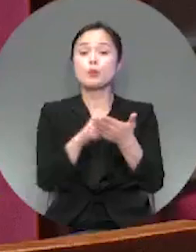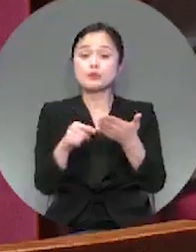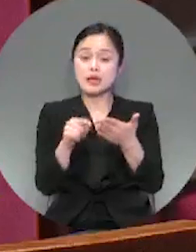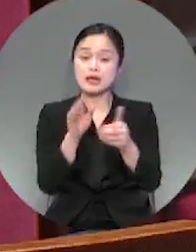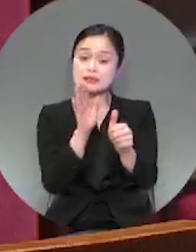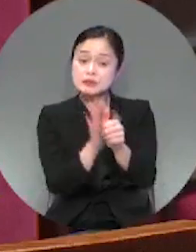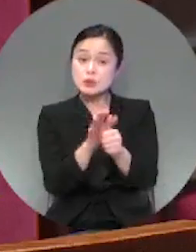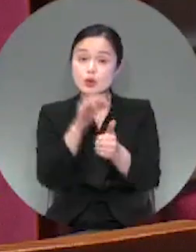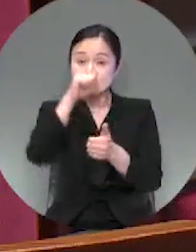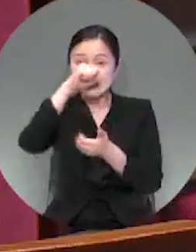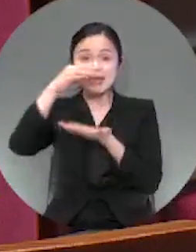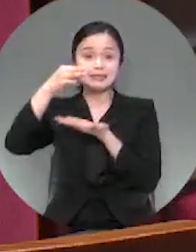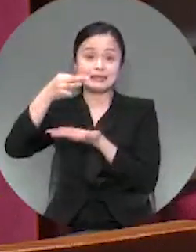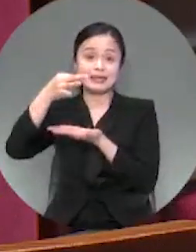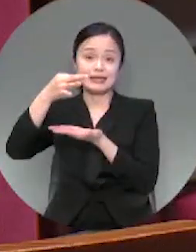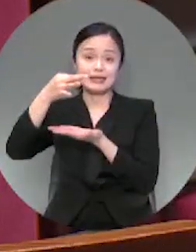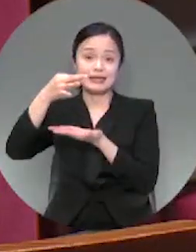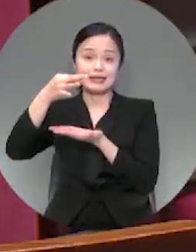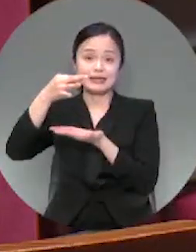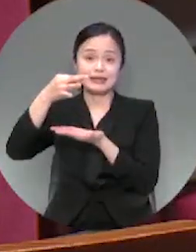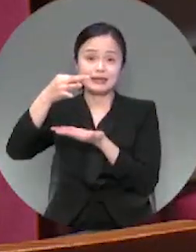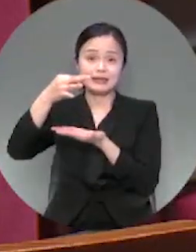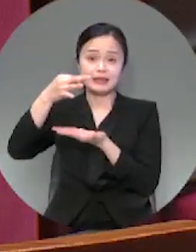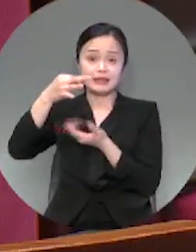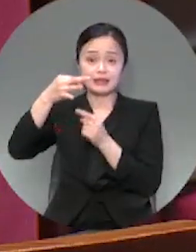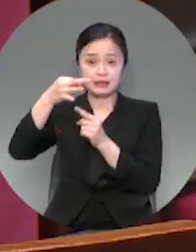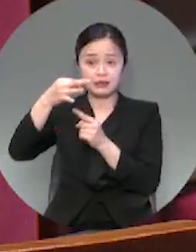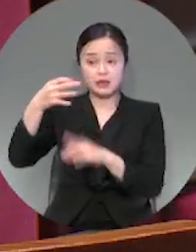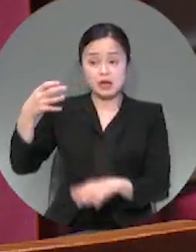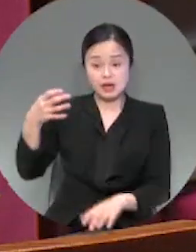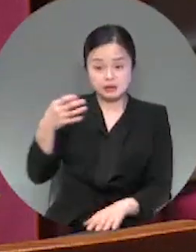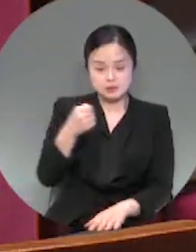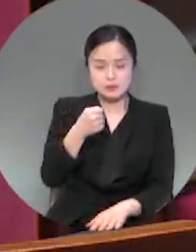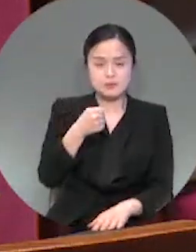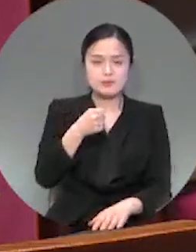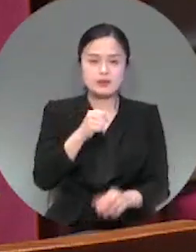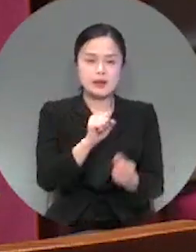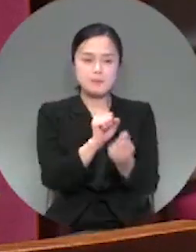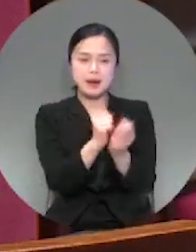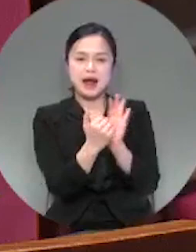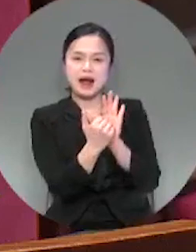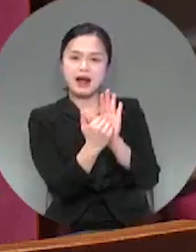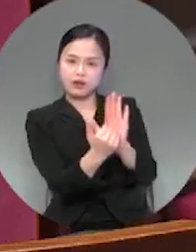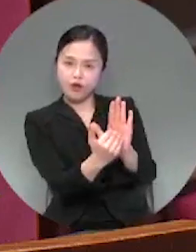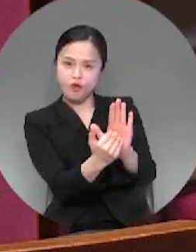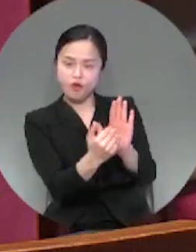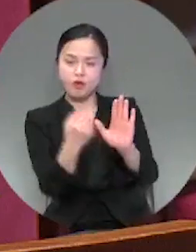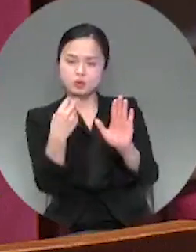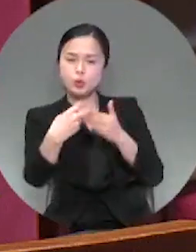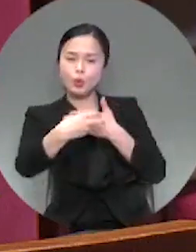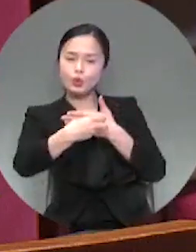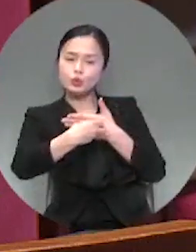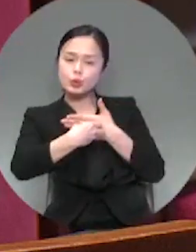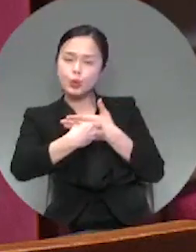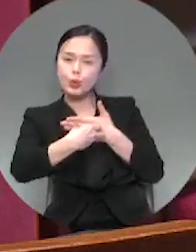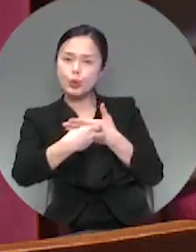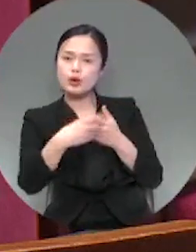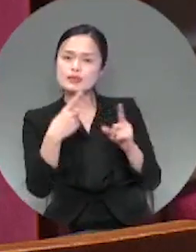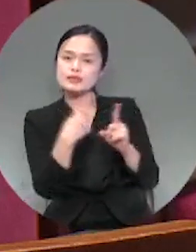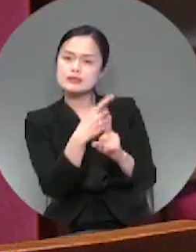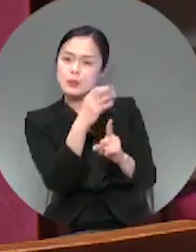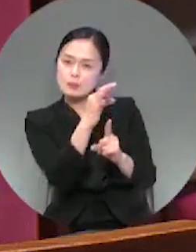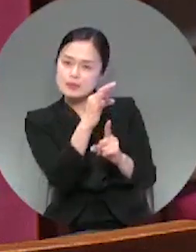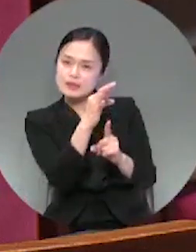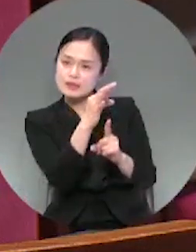차라리 방역이나 의료에 대폭적으로 확충하는 것이 더